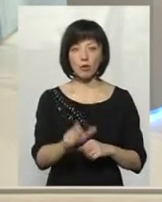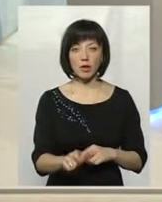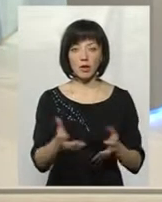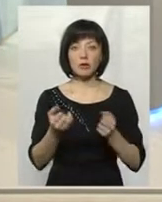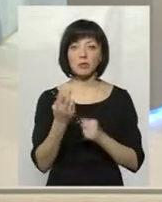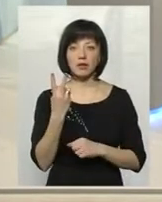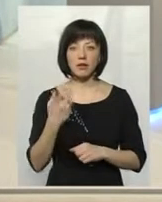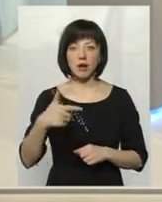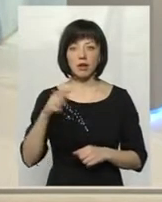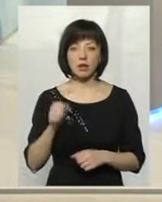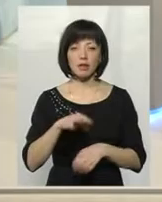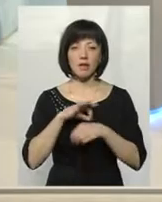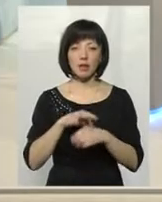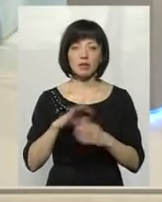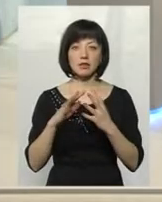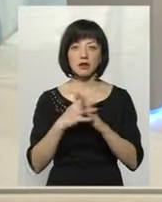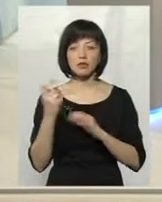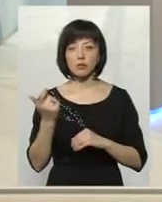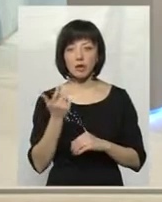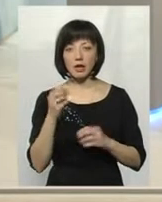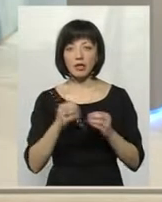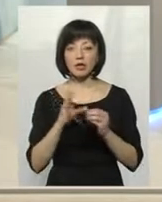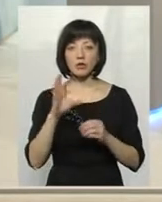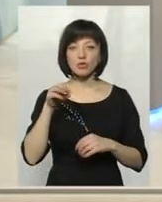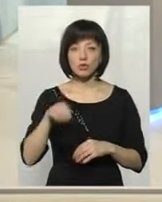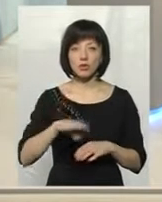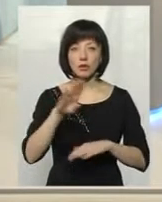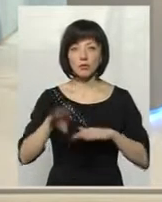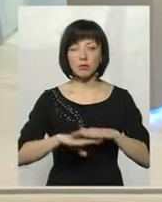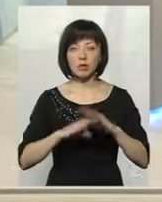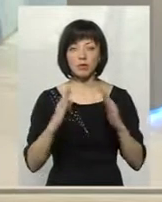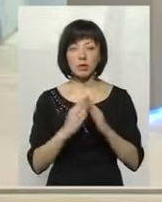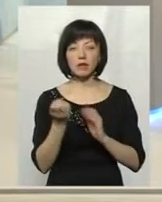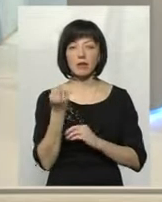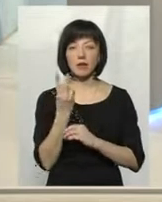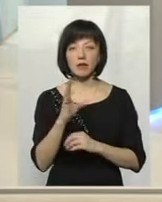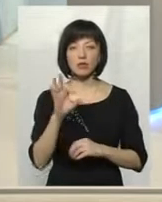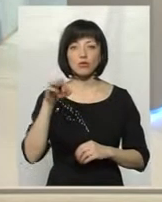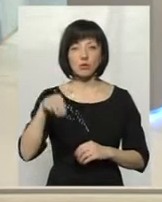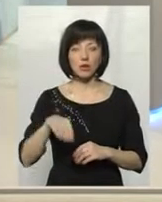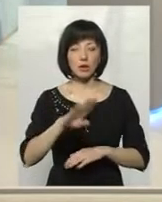2 гектари для ведення селянського господарства, 10 соток під будинок, 12 соток